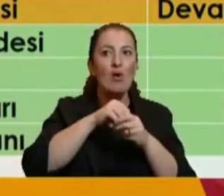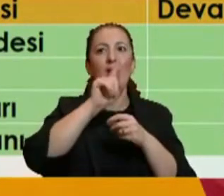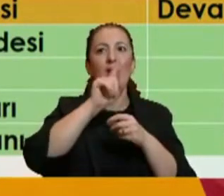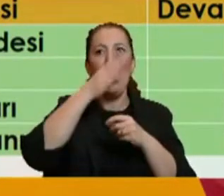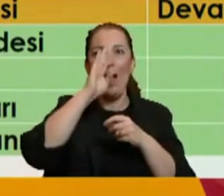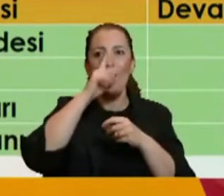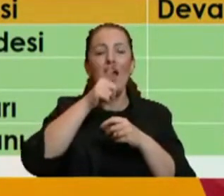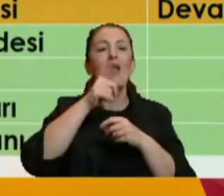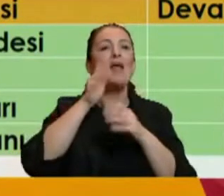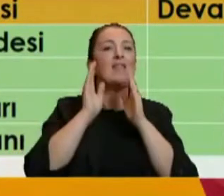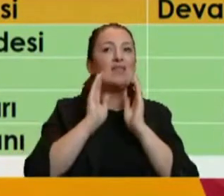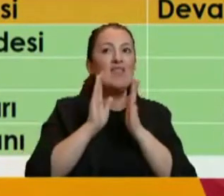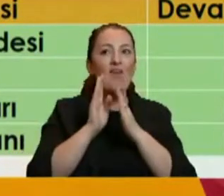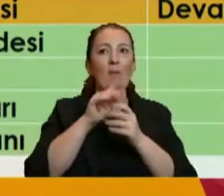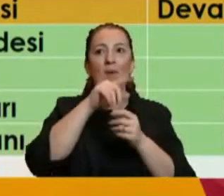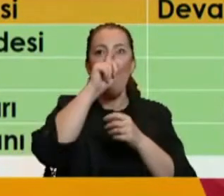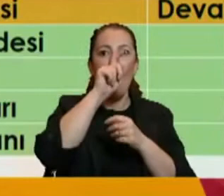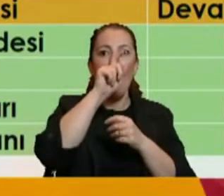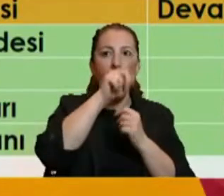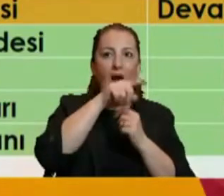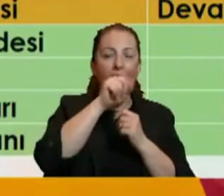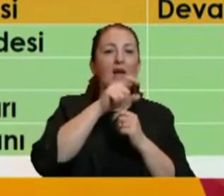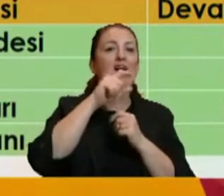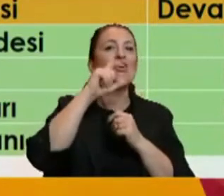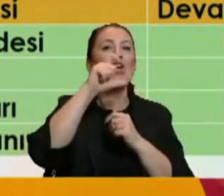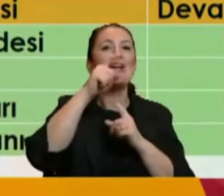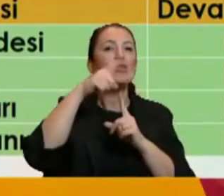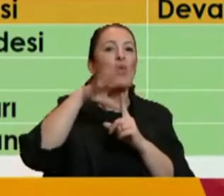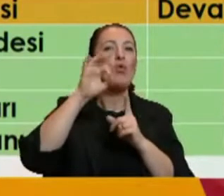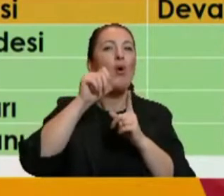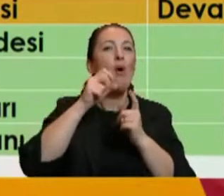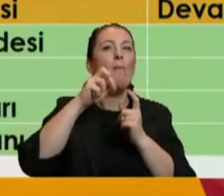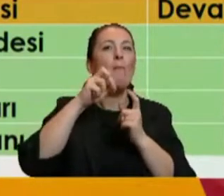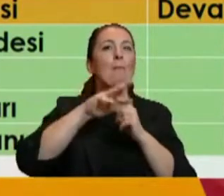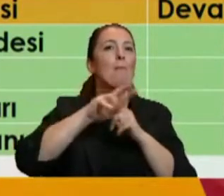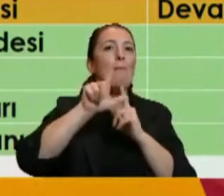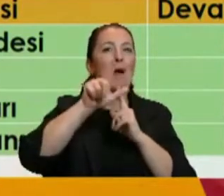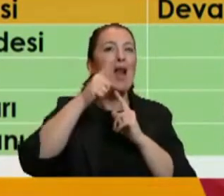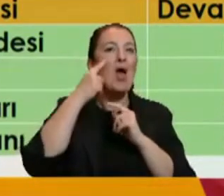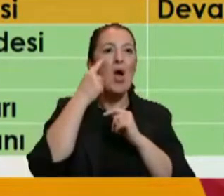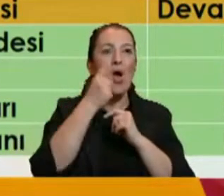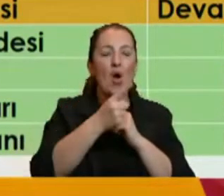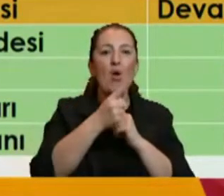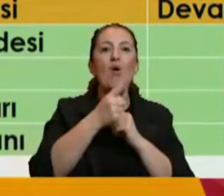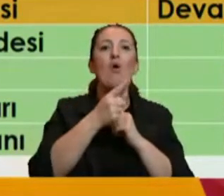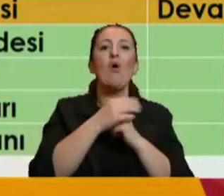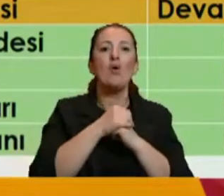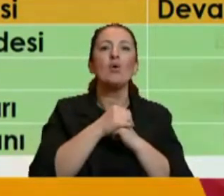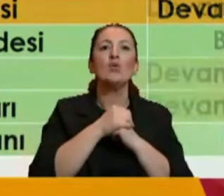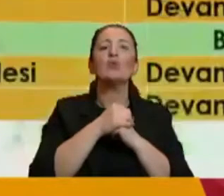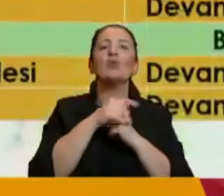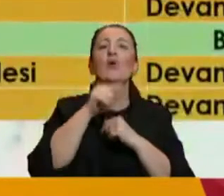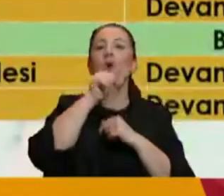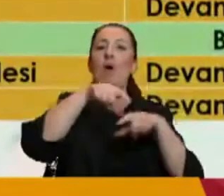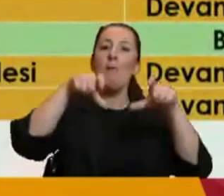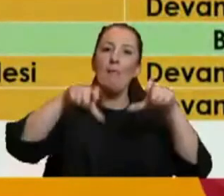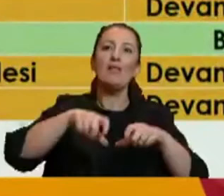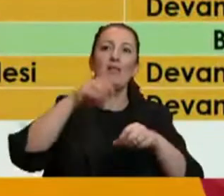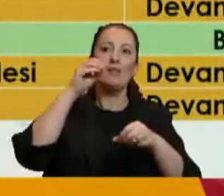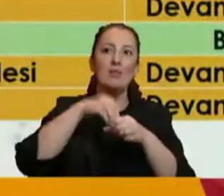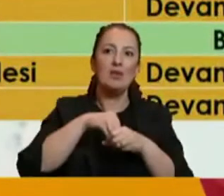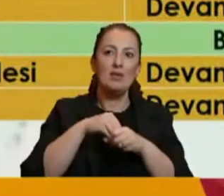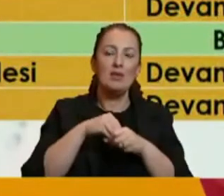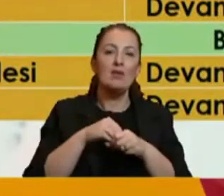ediyor Kartal'da Cengiz Cengiz Topel Soğanlık Egemenlik Bulvarı salona Meydanı bitti